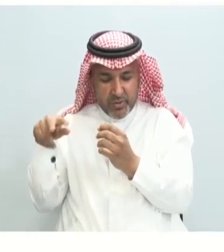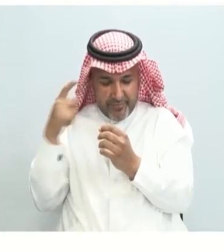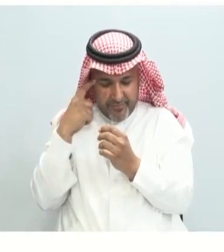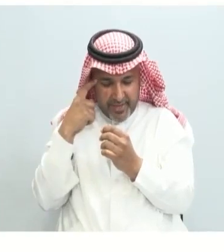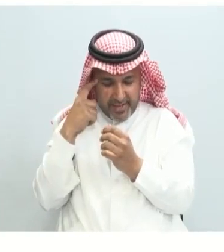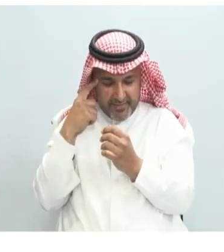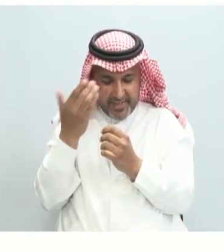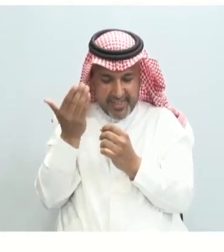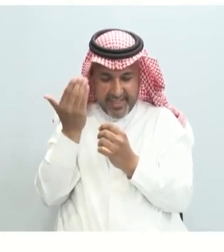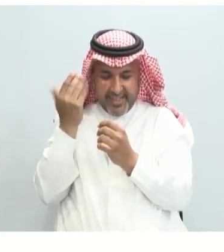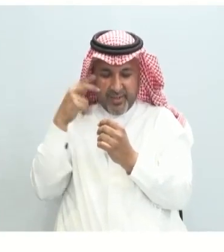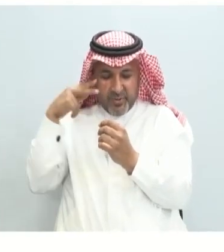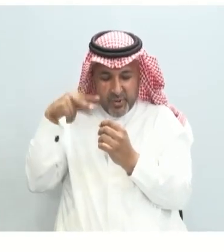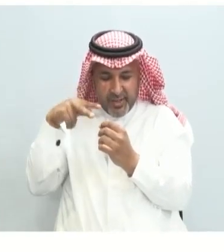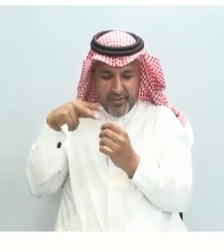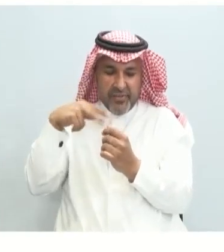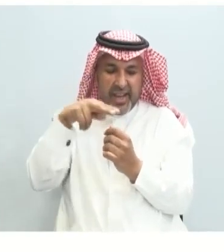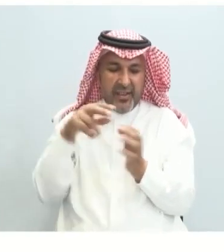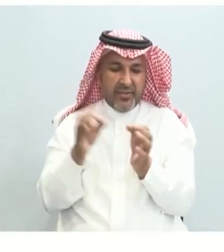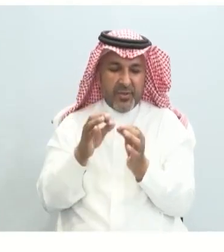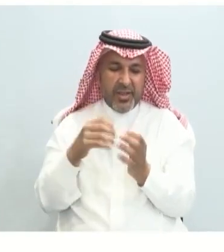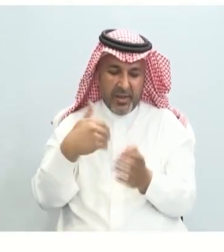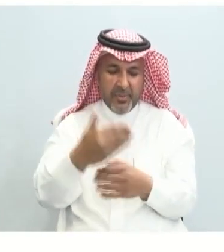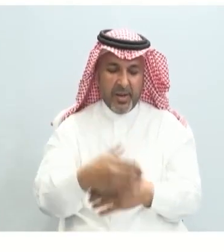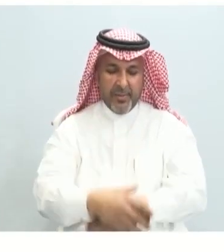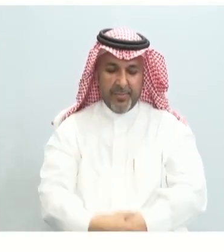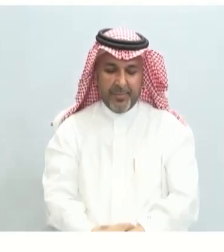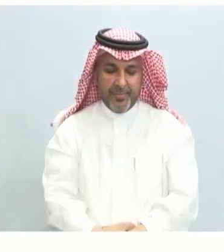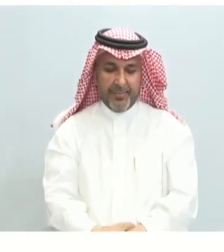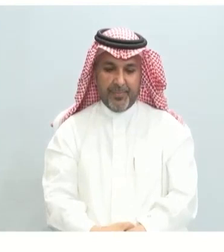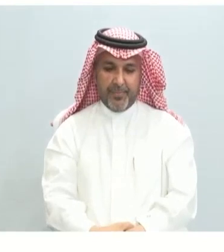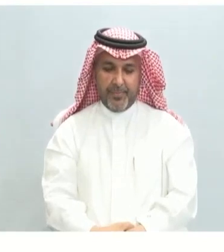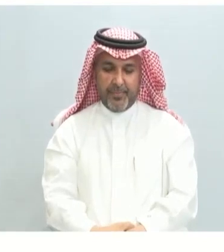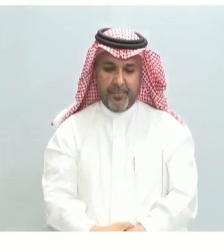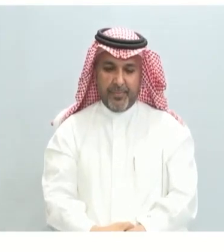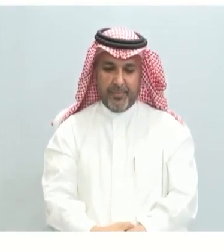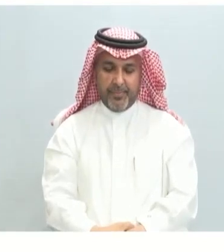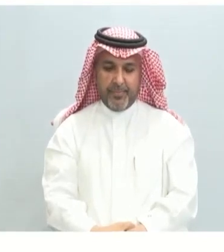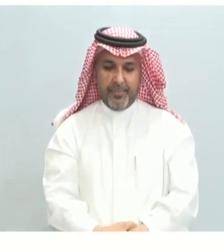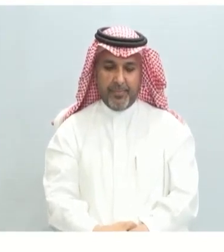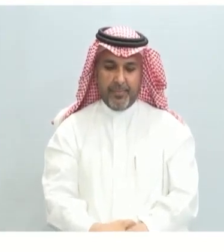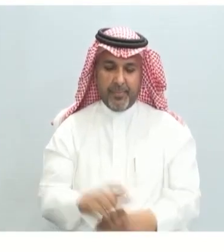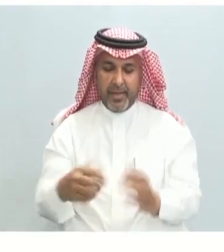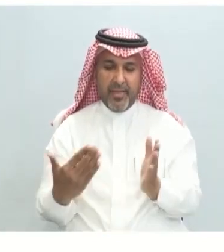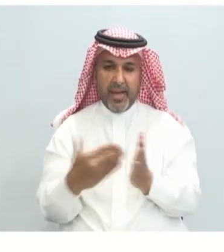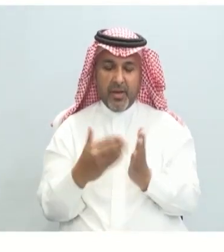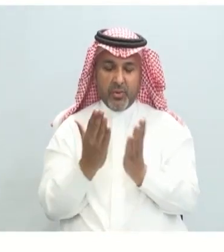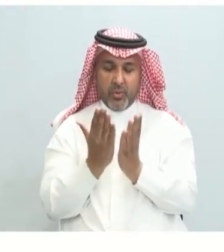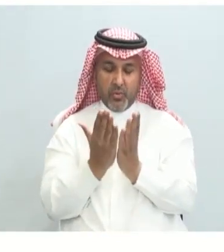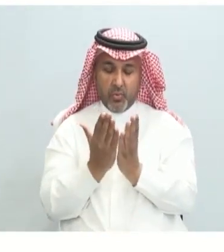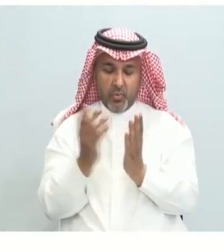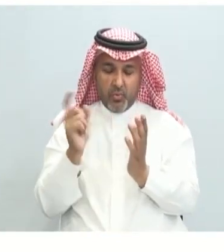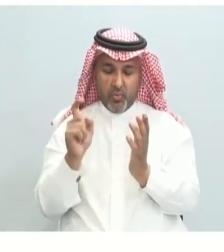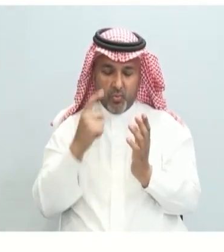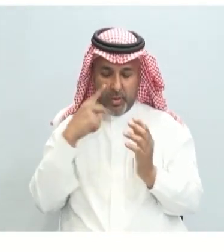اي مثل ما تقول اوجدتها وبالتالي يبقى لك الزاويه سي خلونا نشوف اخر سؤال معانا في